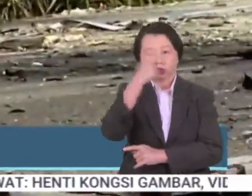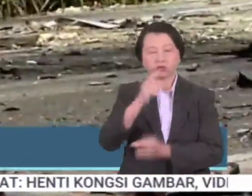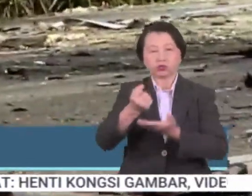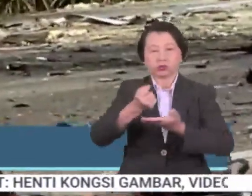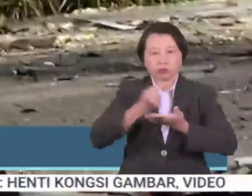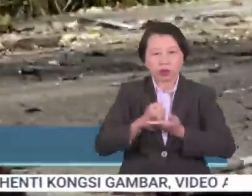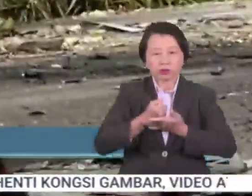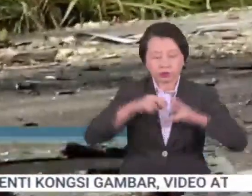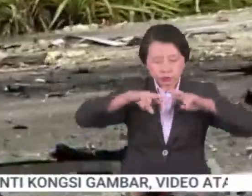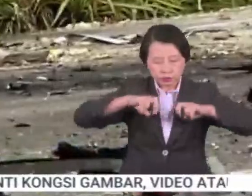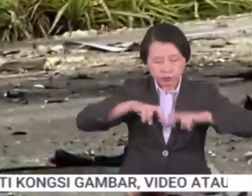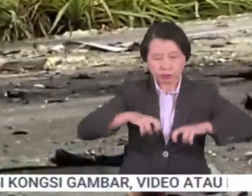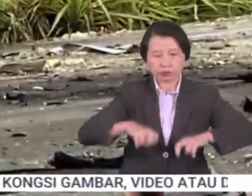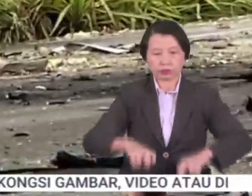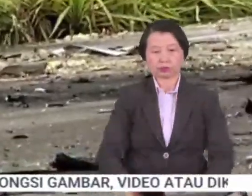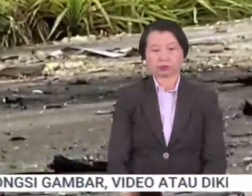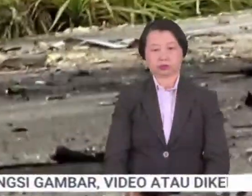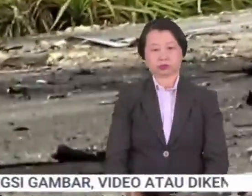membantu